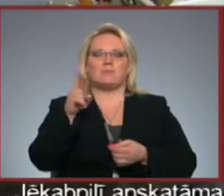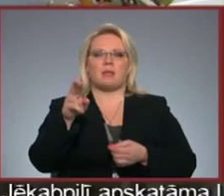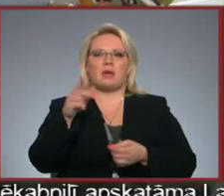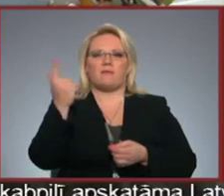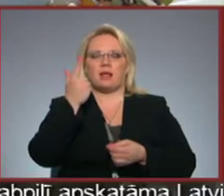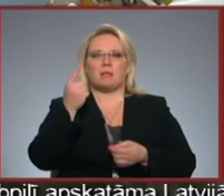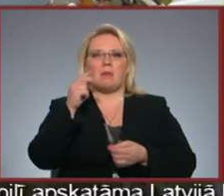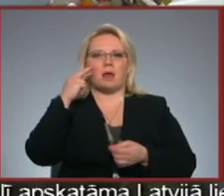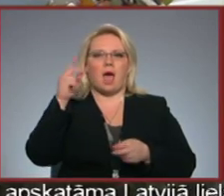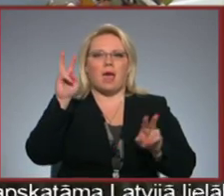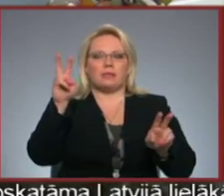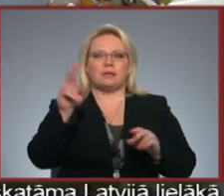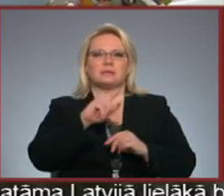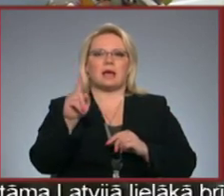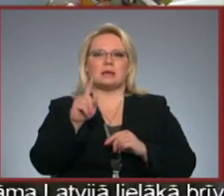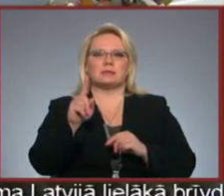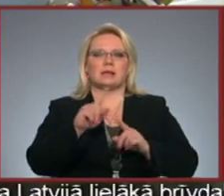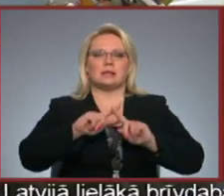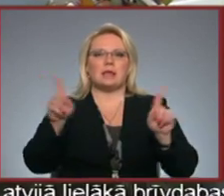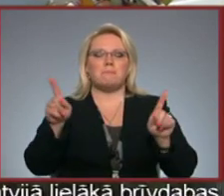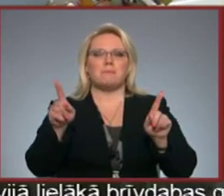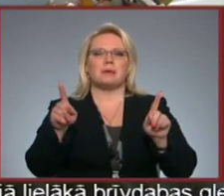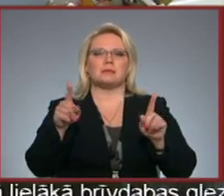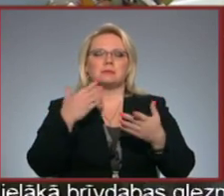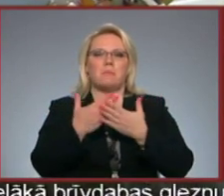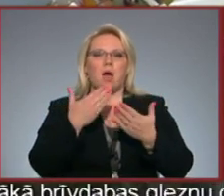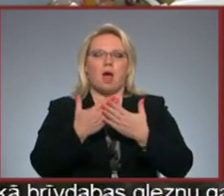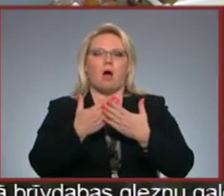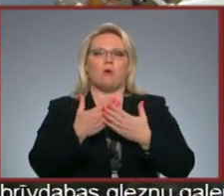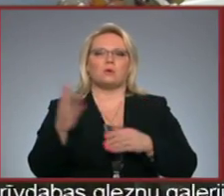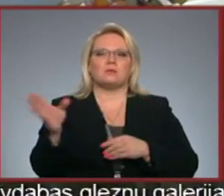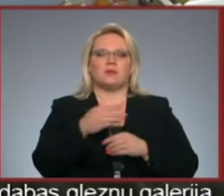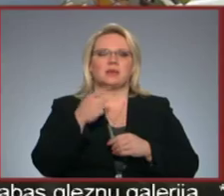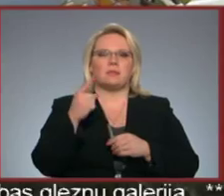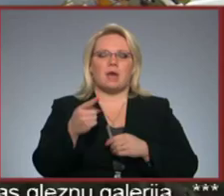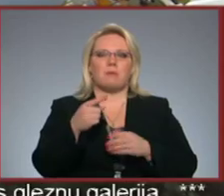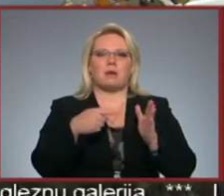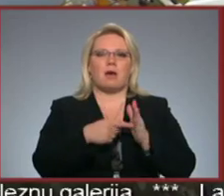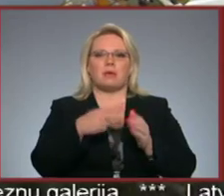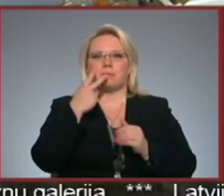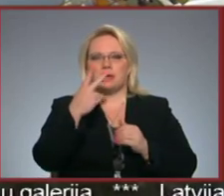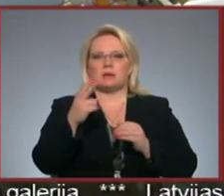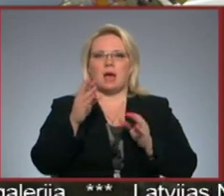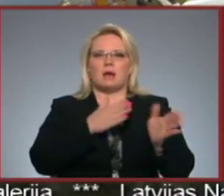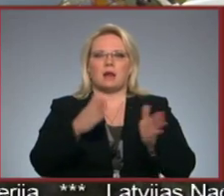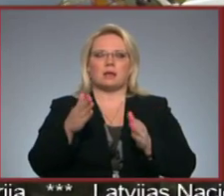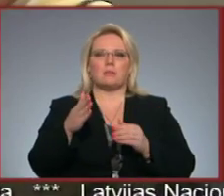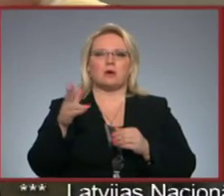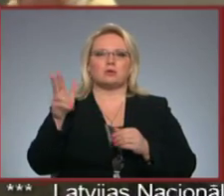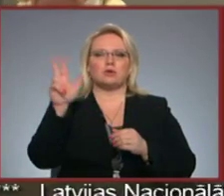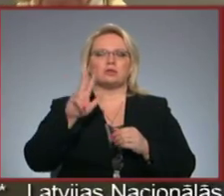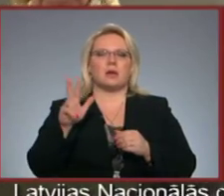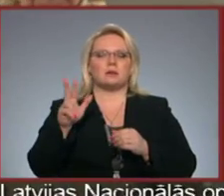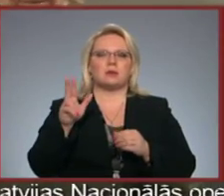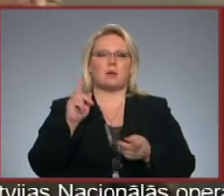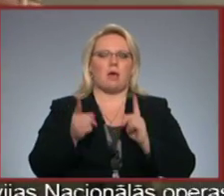Rainis, kas ir atkal tāds tipisks paraugs vispār tam, kādam ir jāizskatās kārtīgam sociālistiskā realismu darbam.